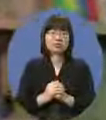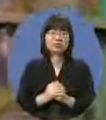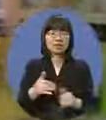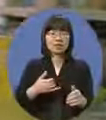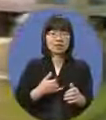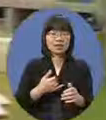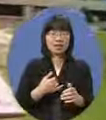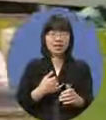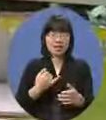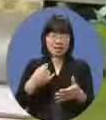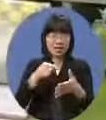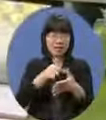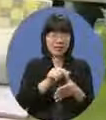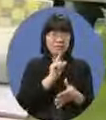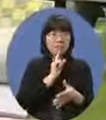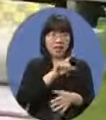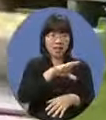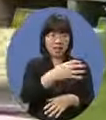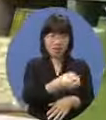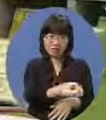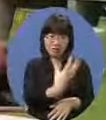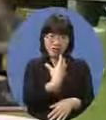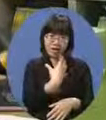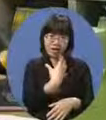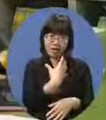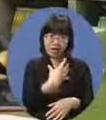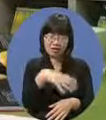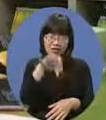아이들 한마디에 자료 수집에 나선 주현 씨.